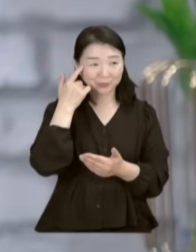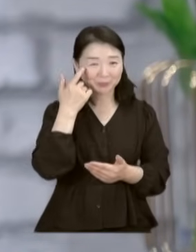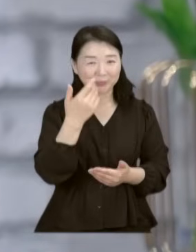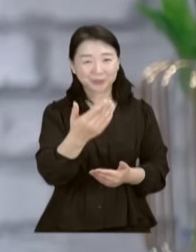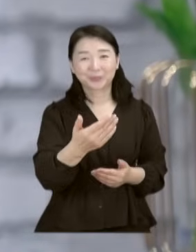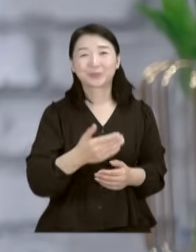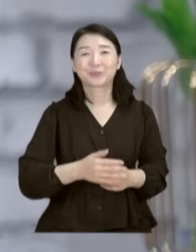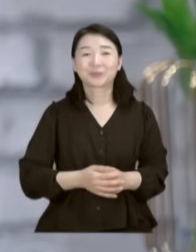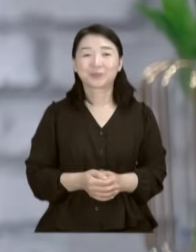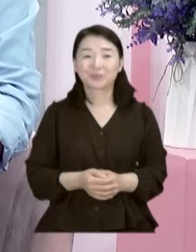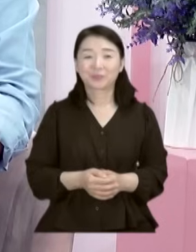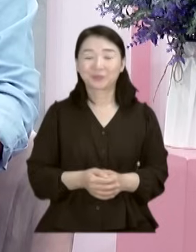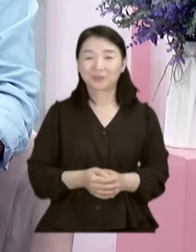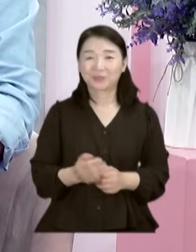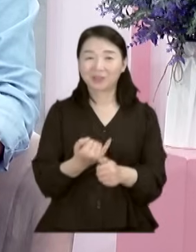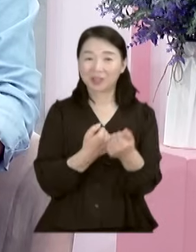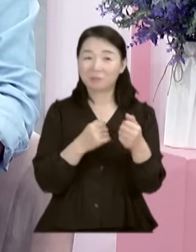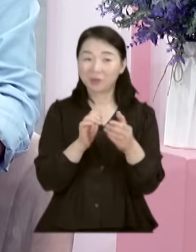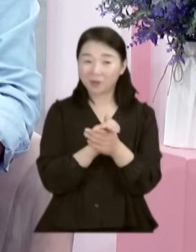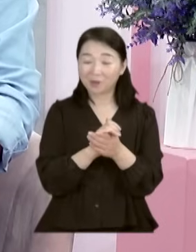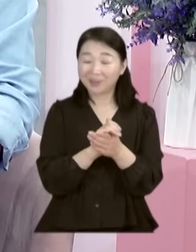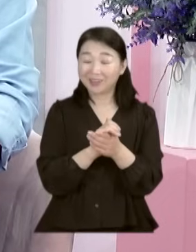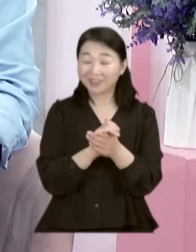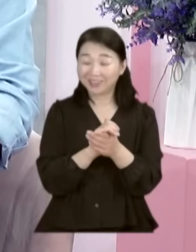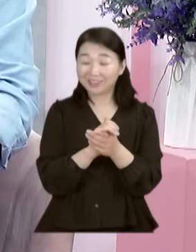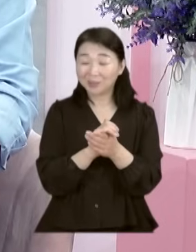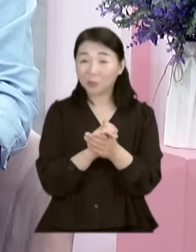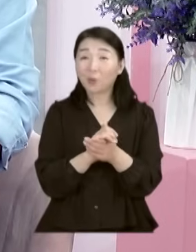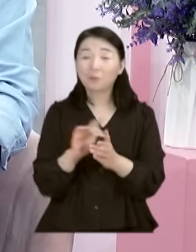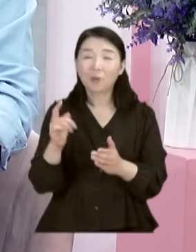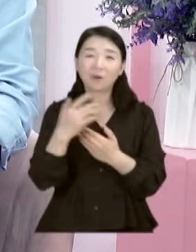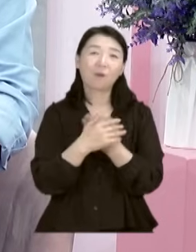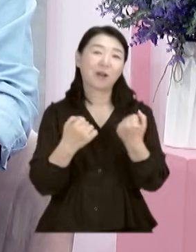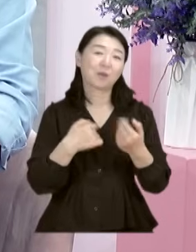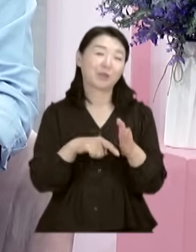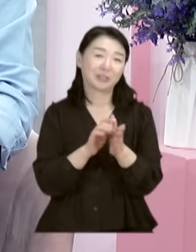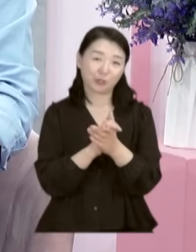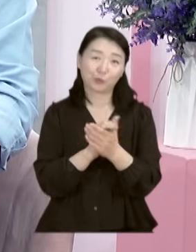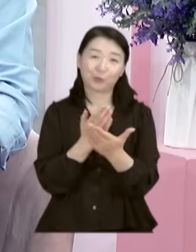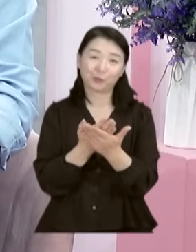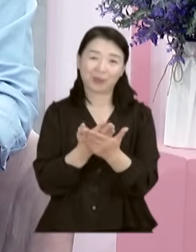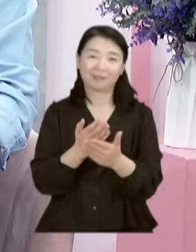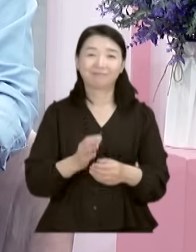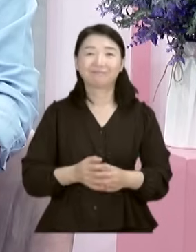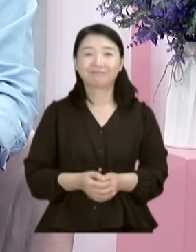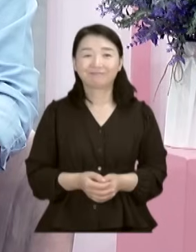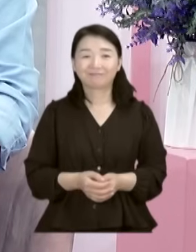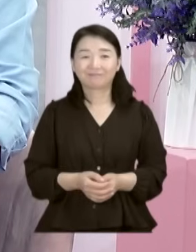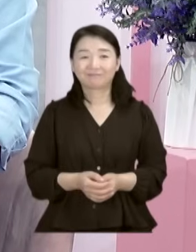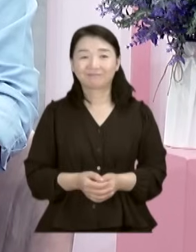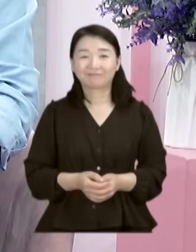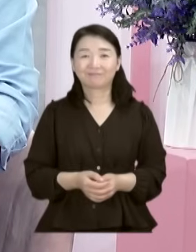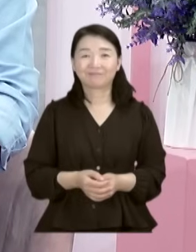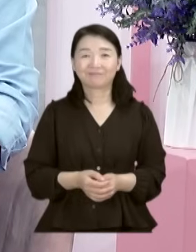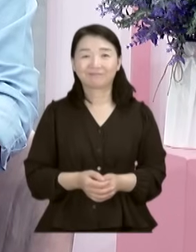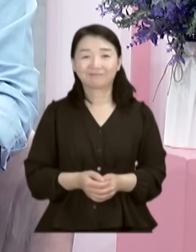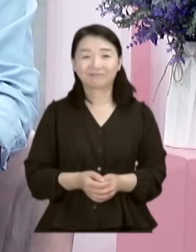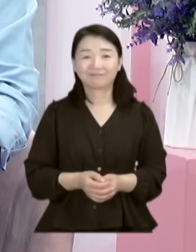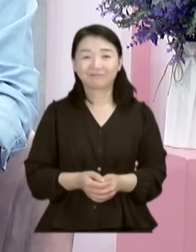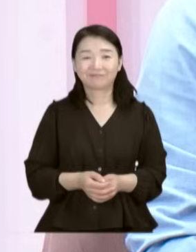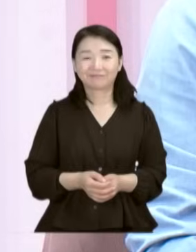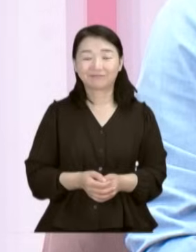기도 제목이 어떻겠습니다 남편 건강 위해서 생각나시면 기도해 주시면 좋을 것 같고요 그리고 저희